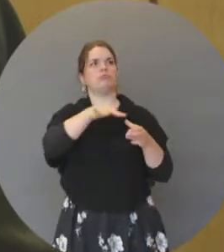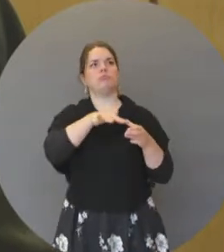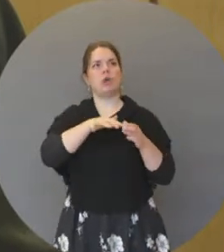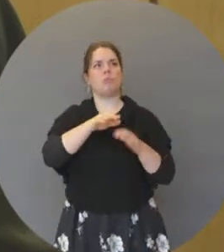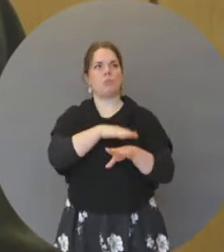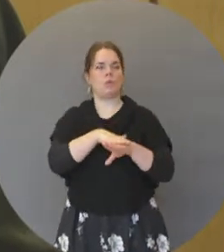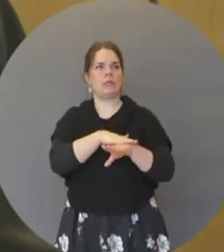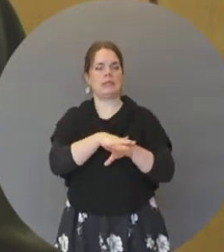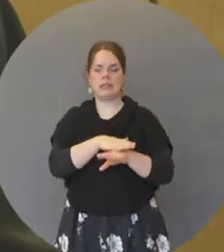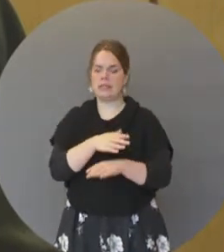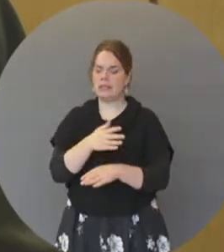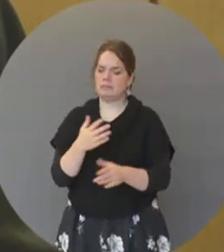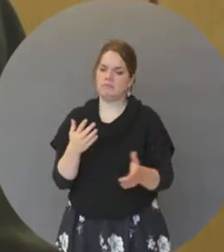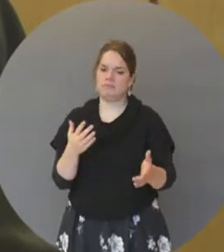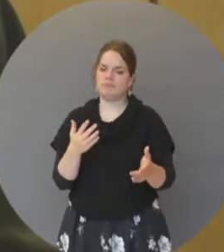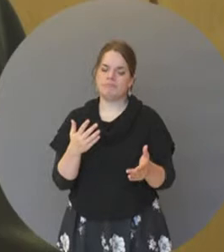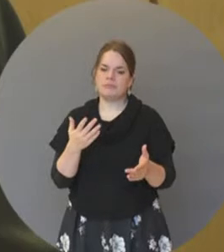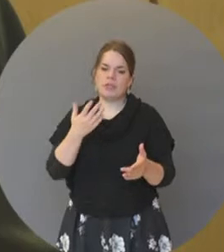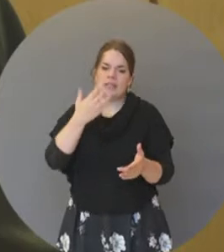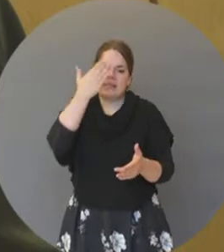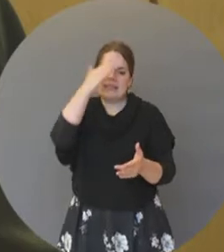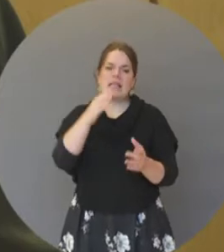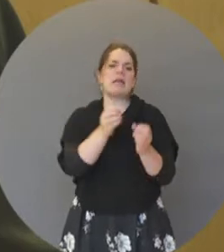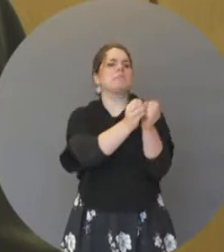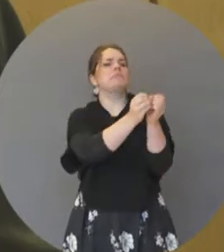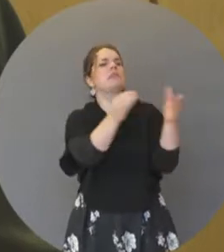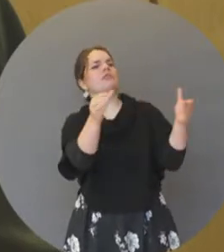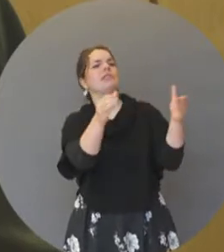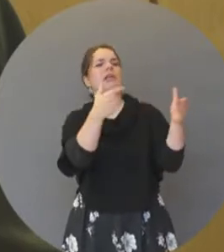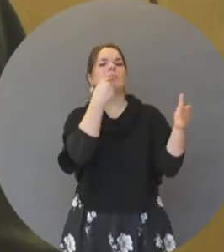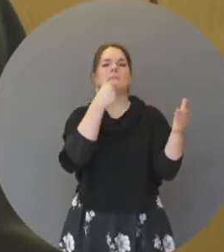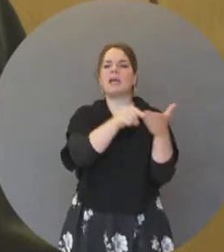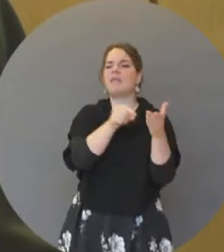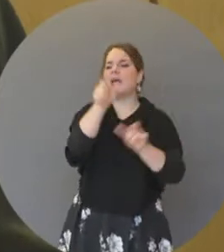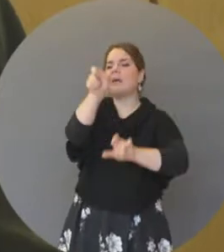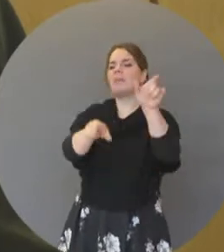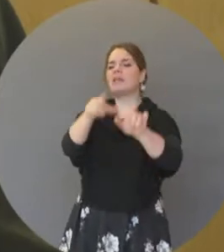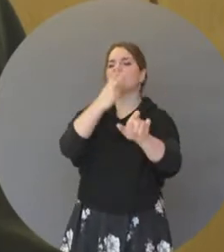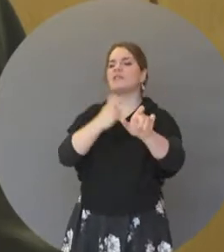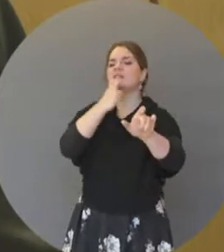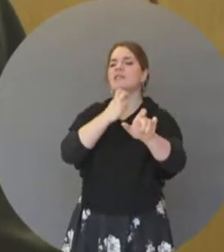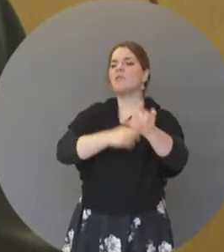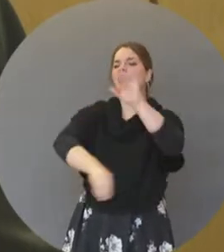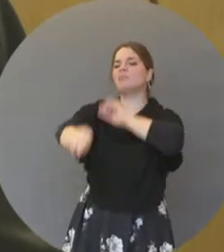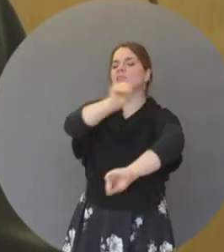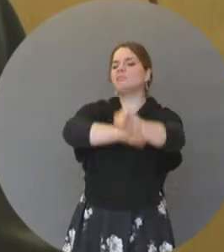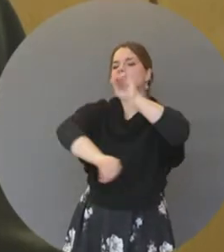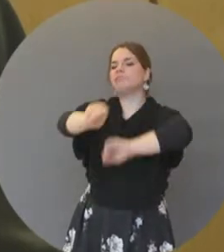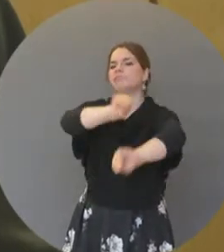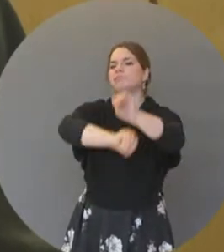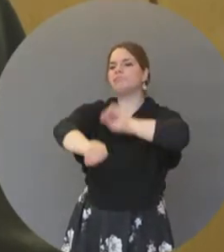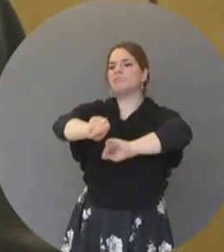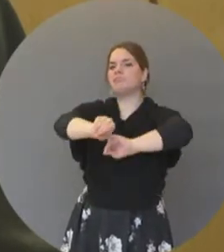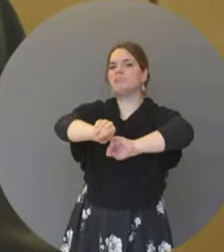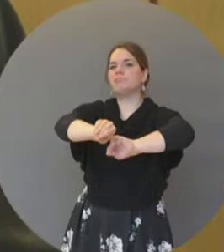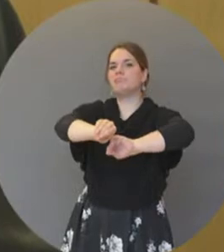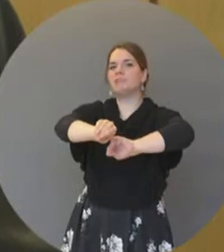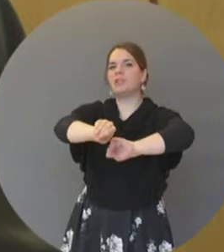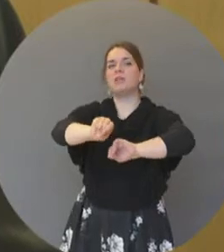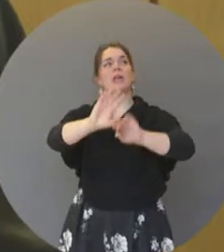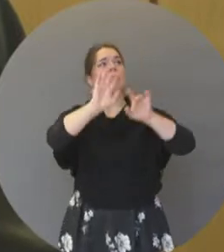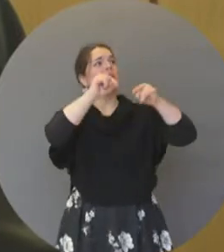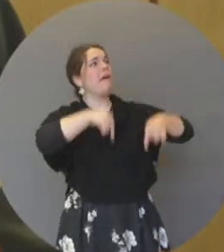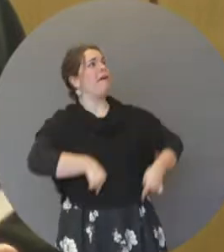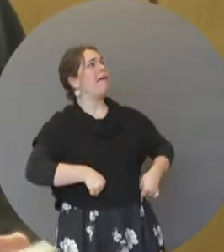préfère répondre avant tout aux besoins des habitants plutôt que finalement aux consignes de l'Élysée